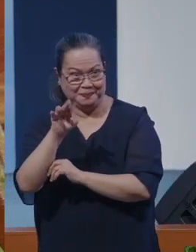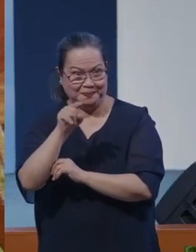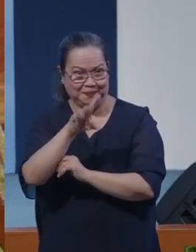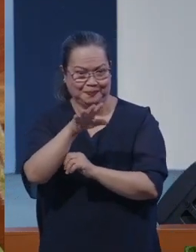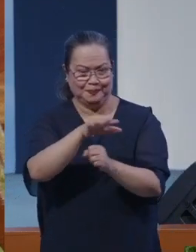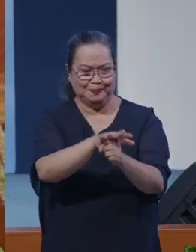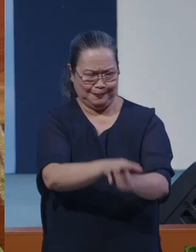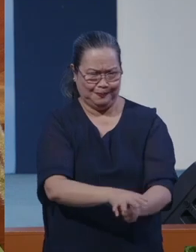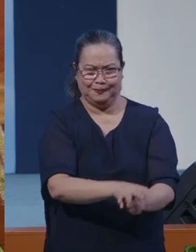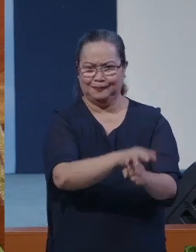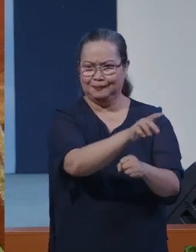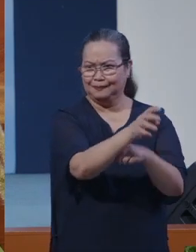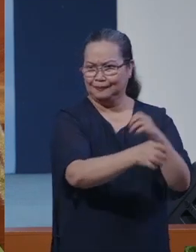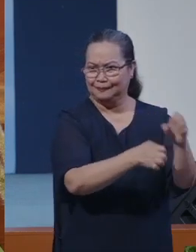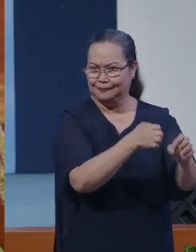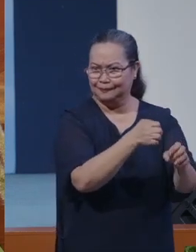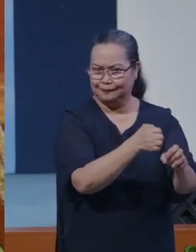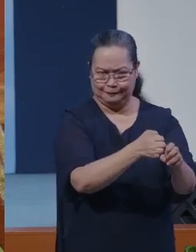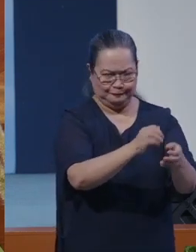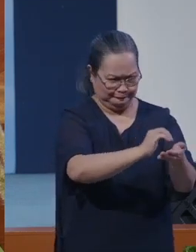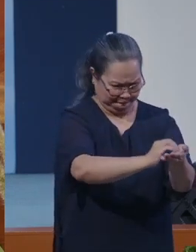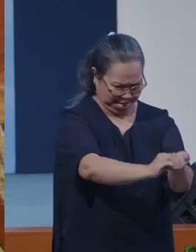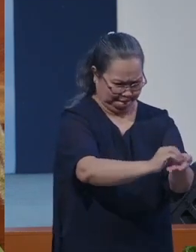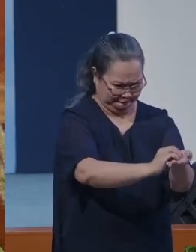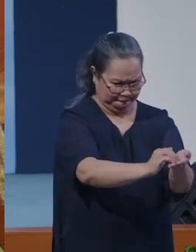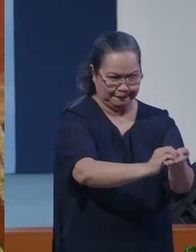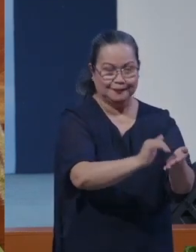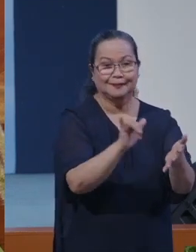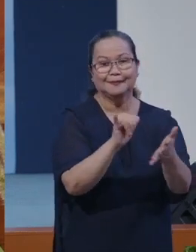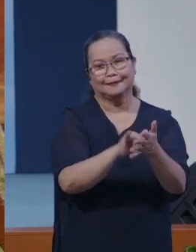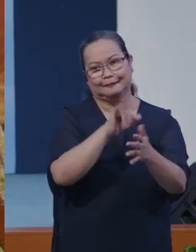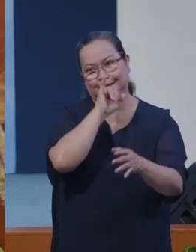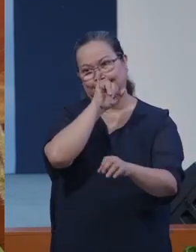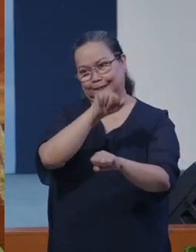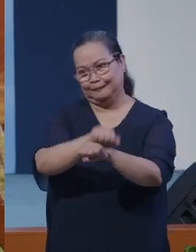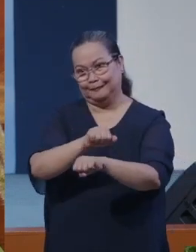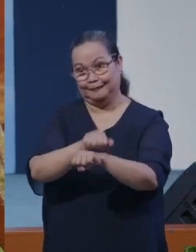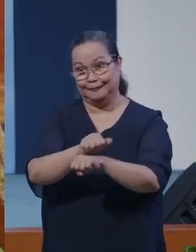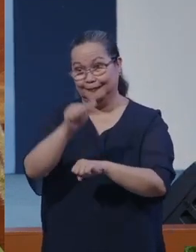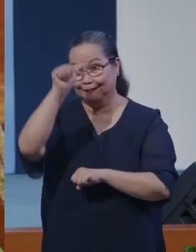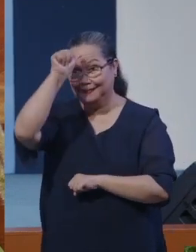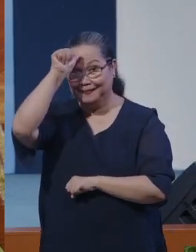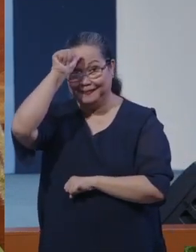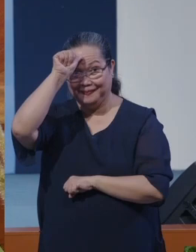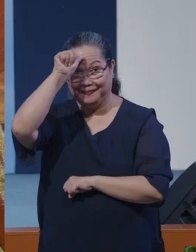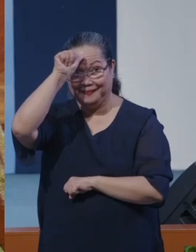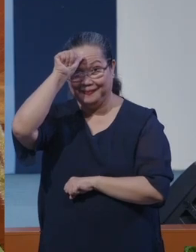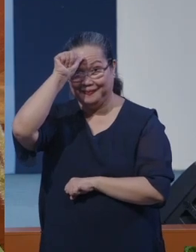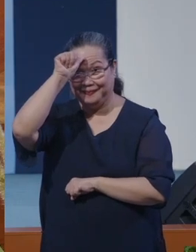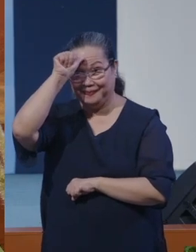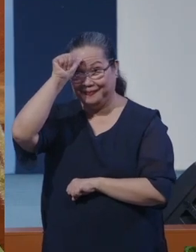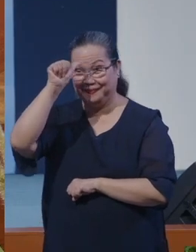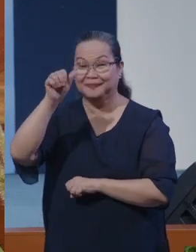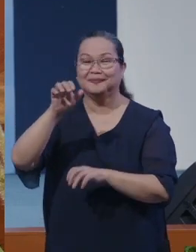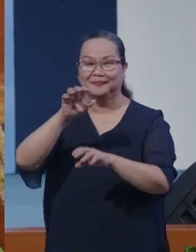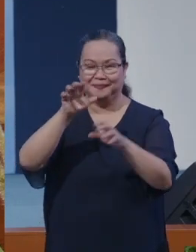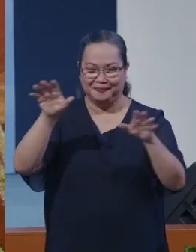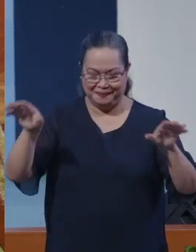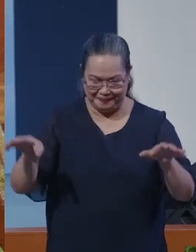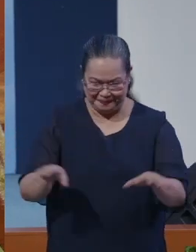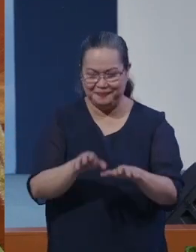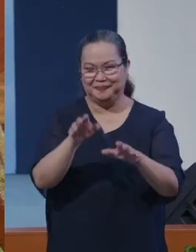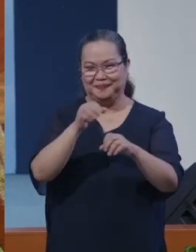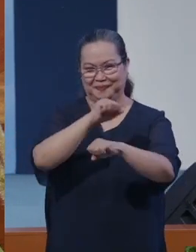the earth. Harness it. Trabaho po yun. Si Adam po nilagay sa garden para maging